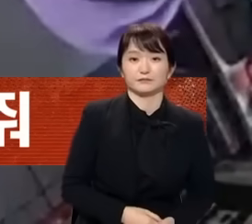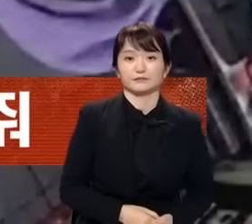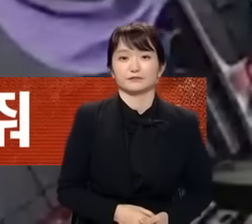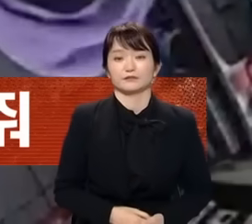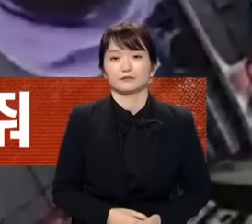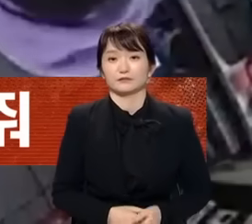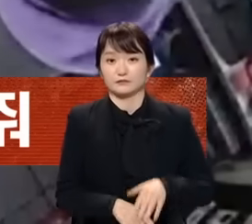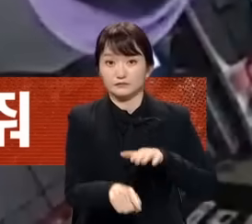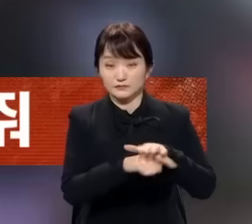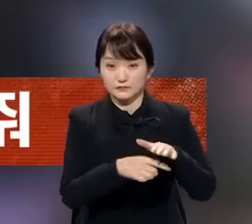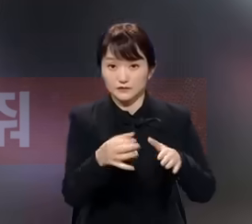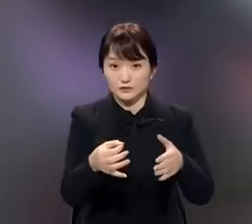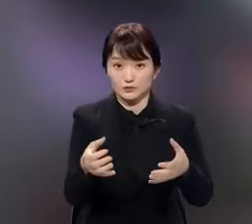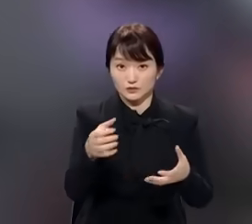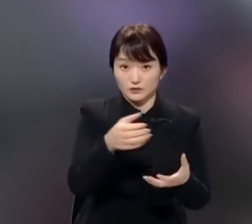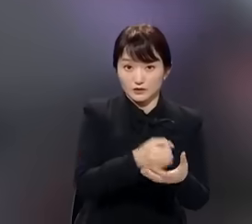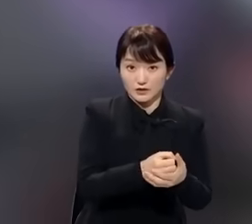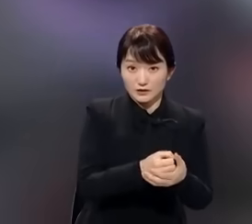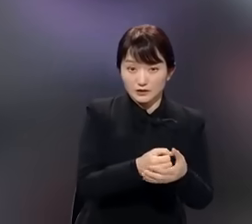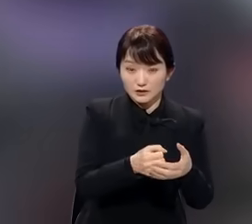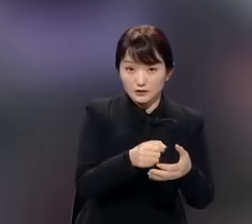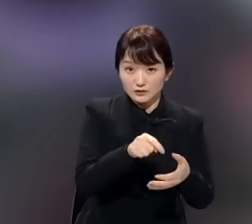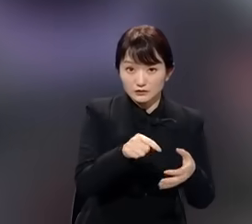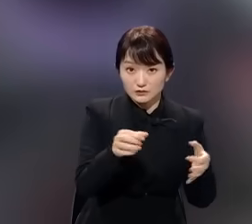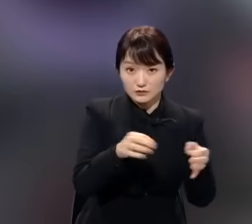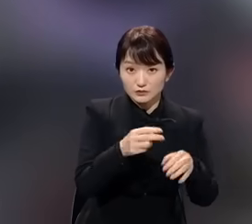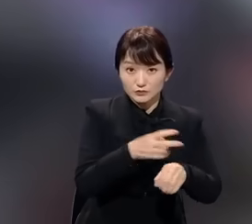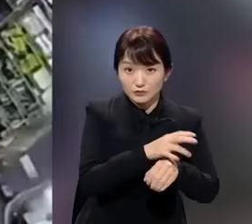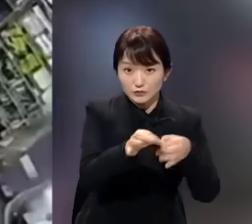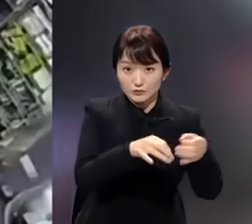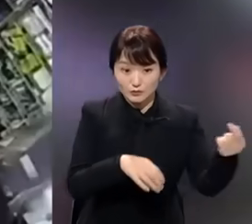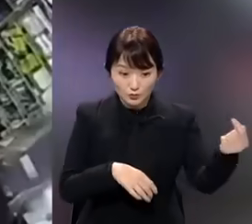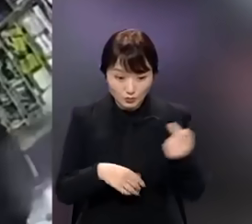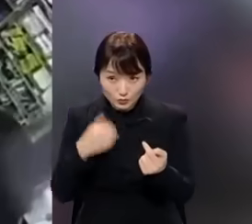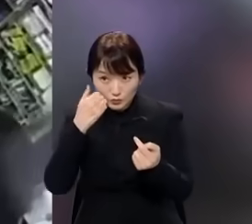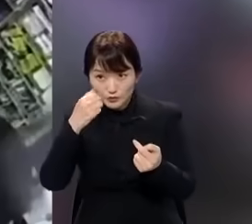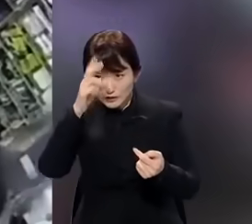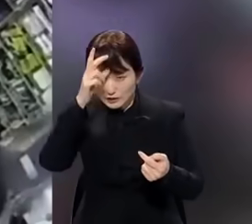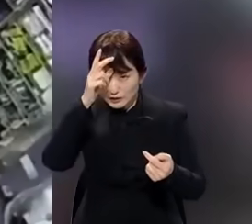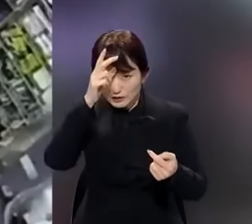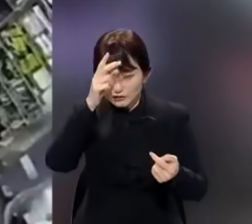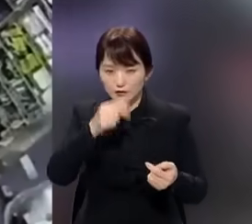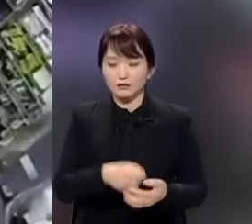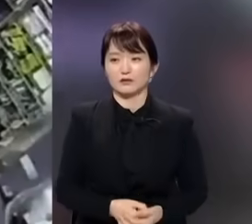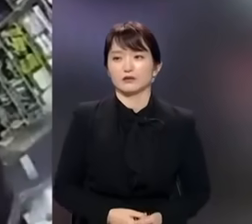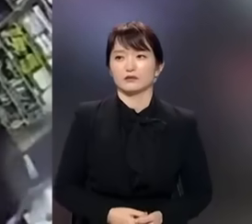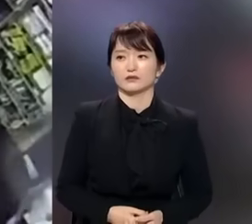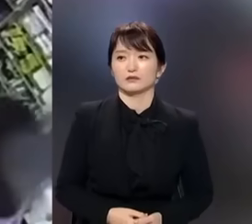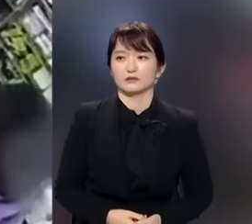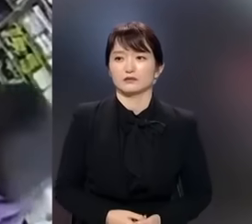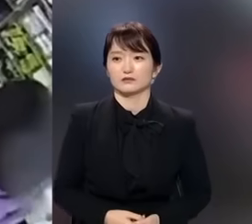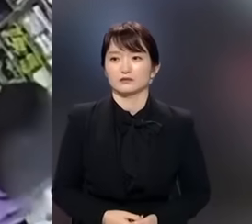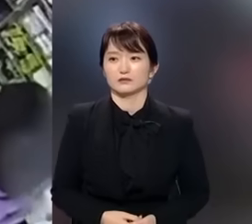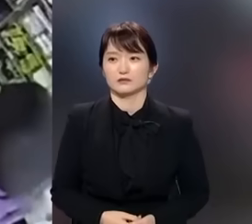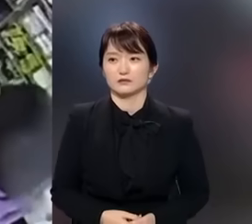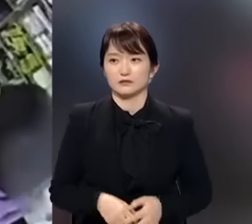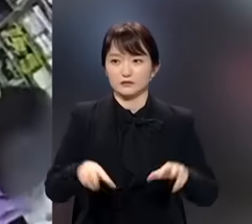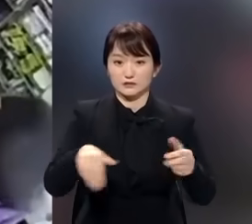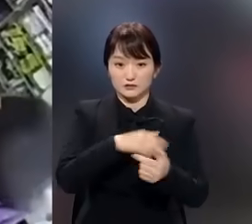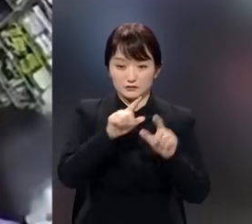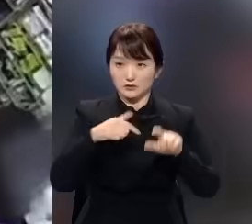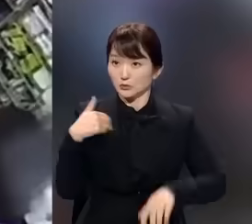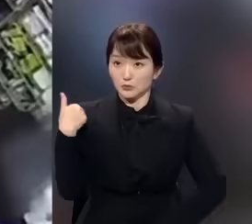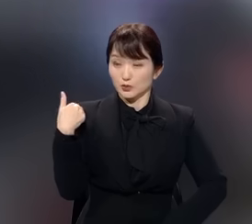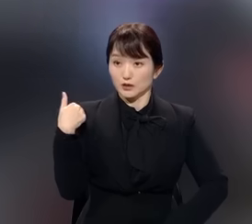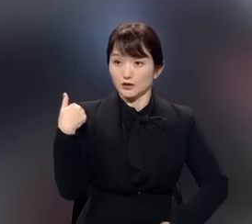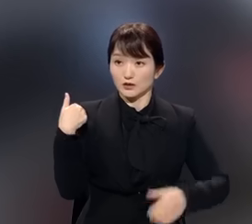그렇게 강도가 돈을 챙기는데 그 순간 편의점 안으로 들어온 건 경찰이었습니다. 걸렸구나. 하지만 이 상황을 전혀 모르는